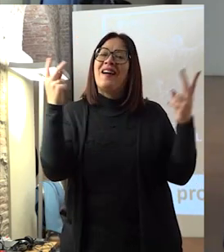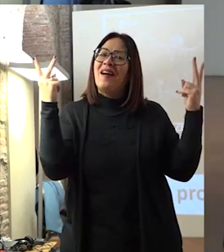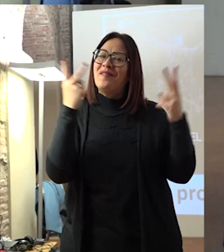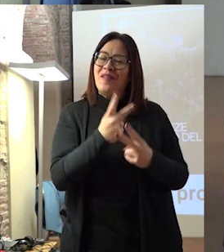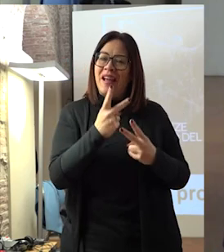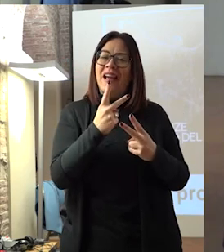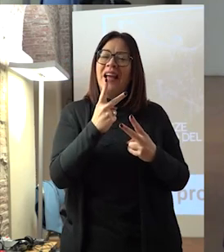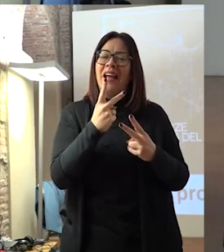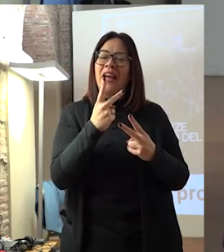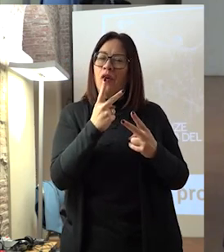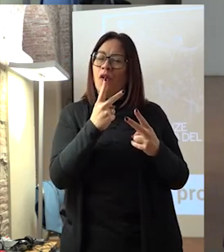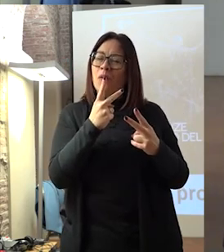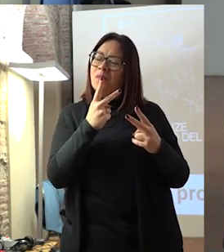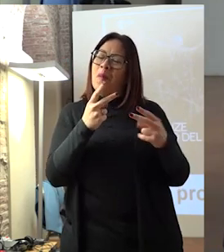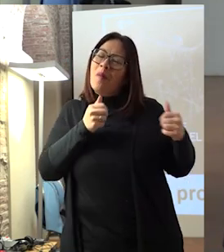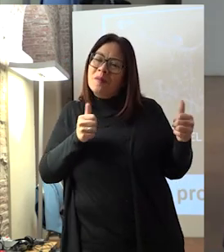essergli vicino